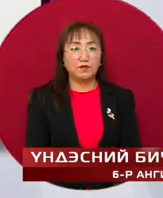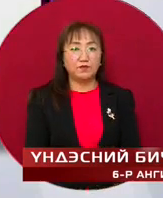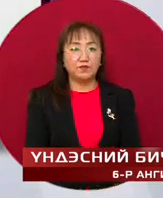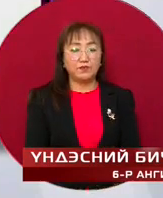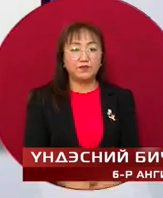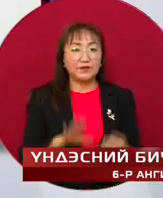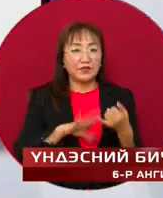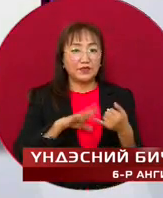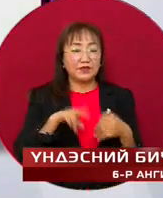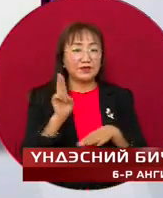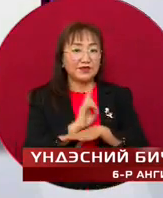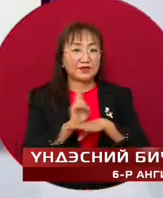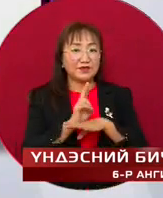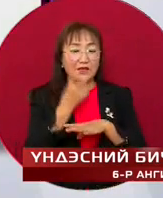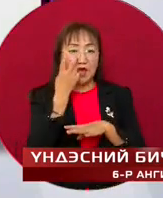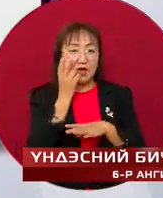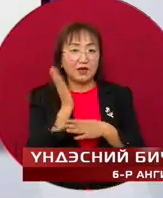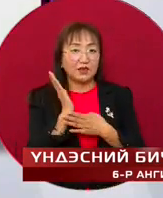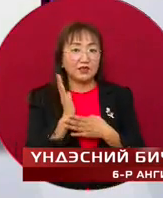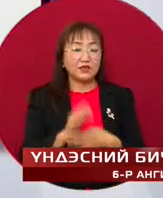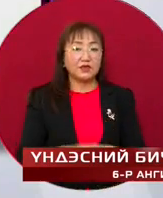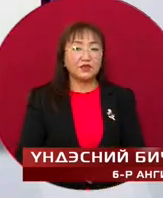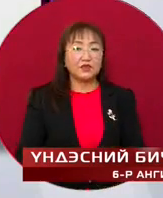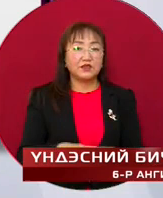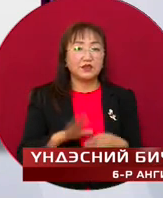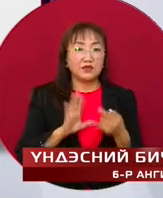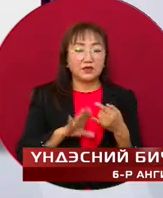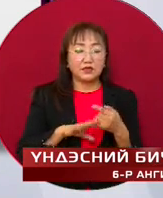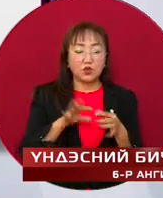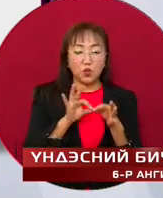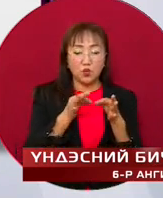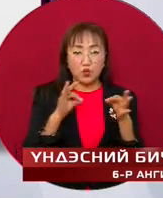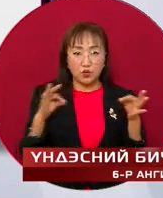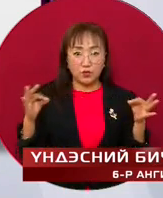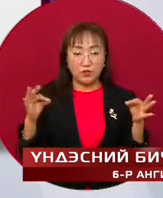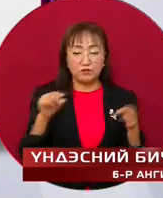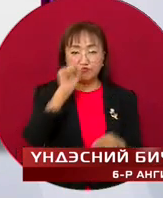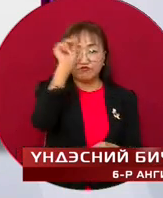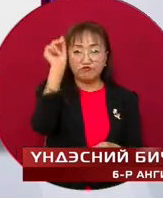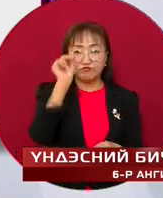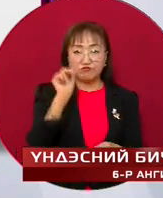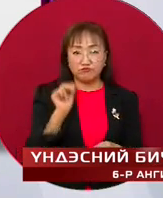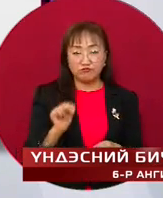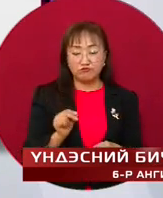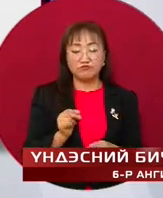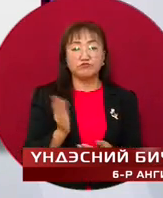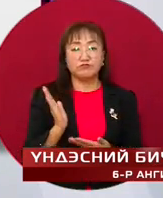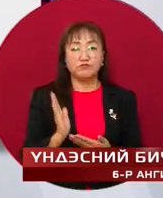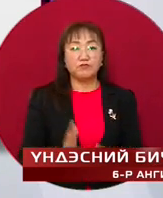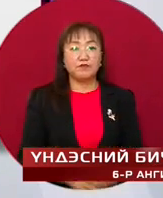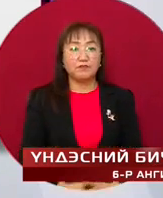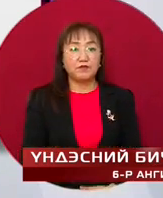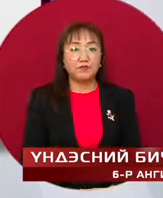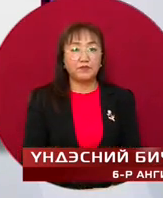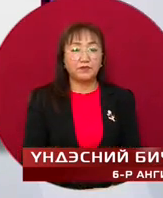За дараагийн тасгалыг хамтдаа ажиллая. Дараах өгүүлбэрийг үндэсний бичгээр бичнэ. За тэгэхээр багш нь өнөөдрийн хичээл дээр